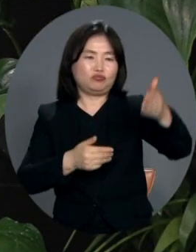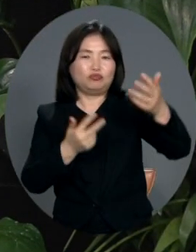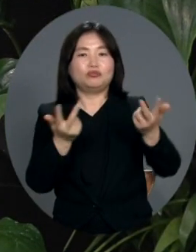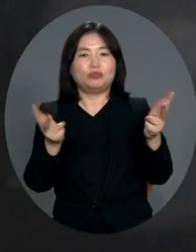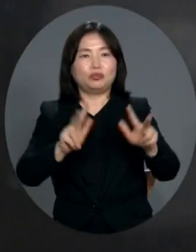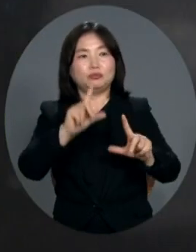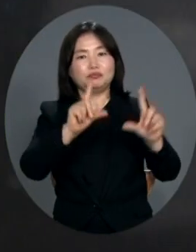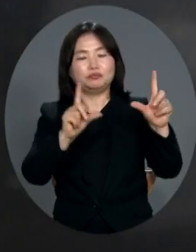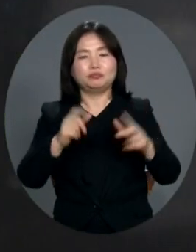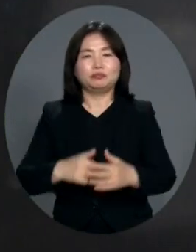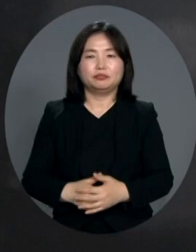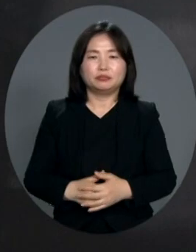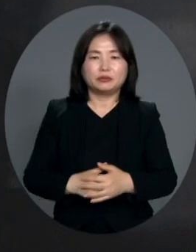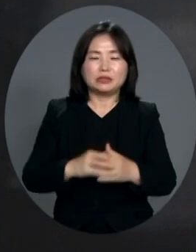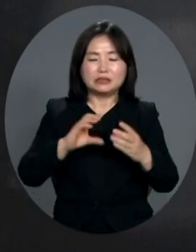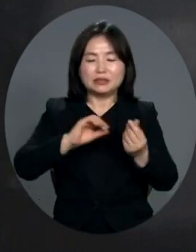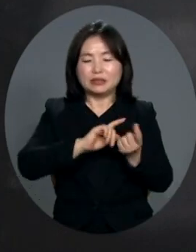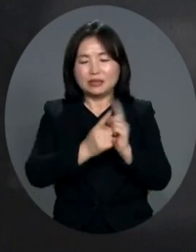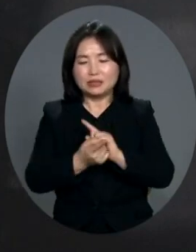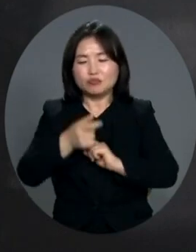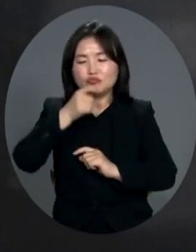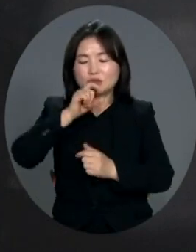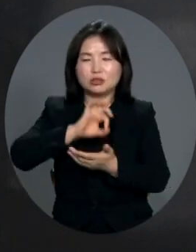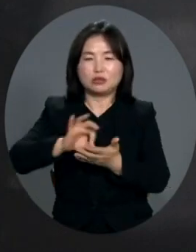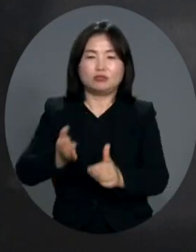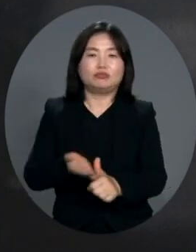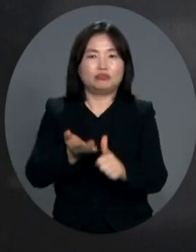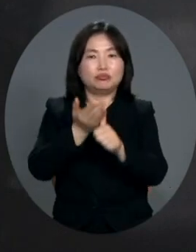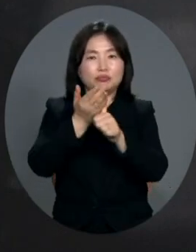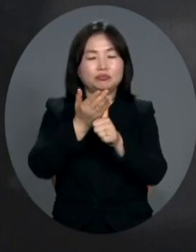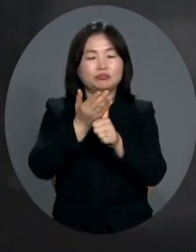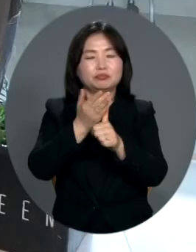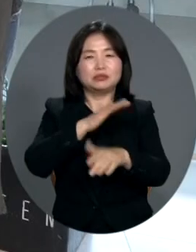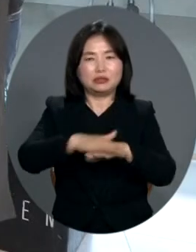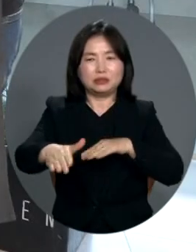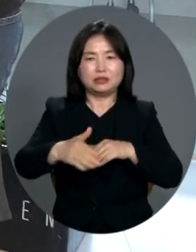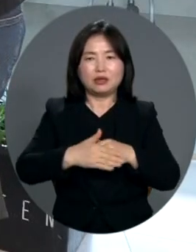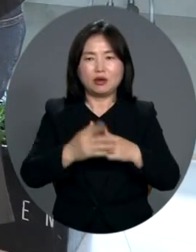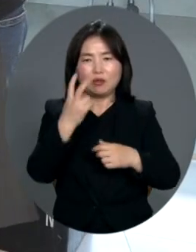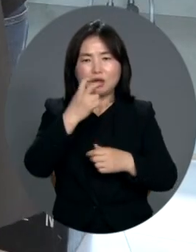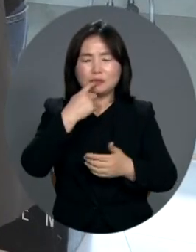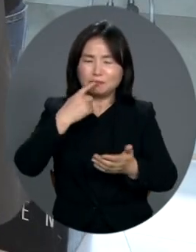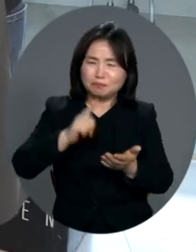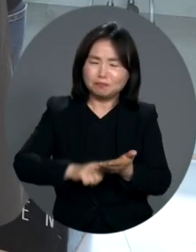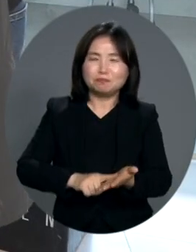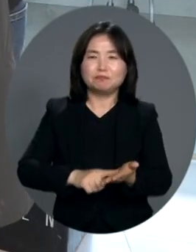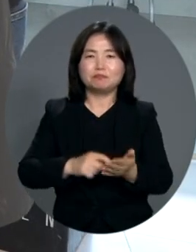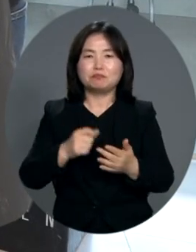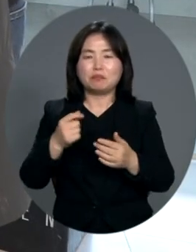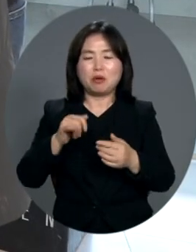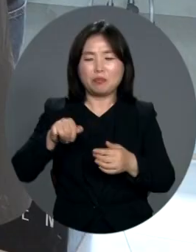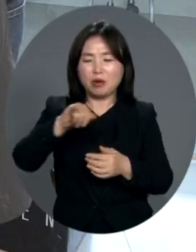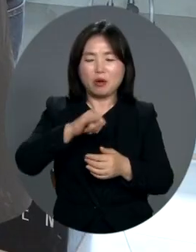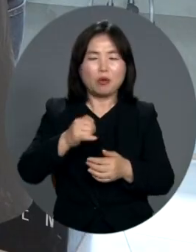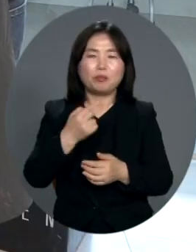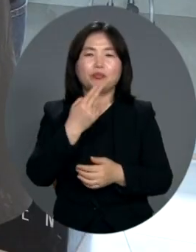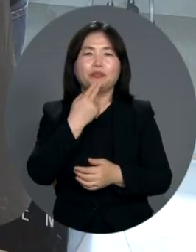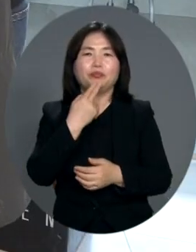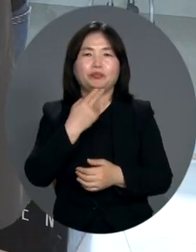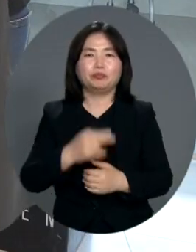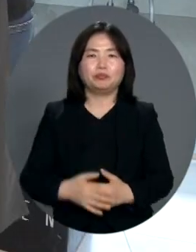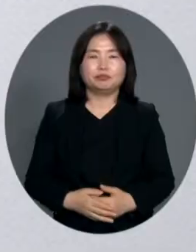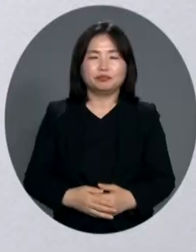정원입니다. 흙 대신 물을 사용한 수경 재배 방식으로 관리가 쉽고 병해충도 거의